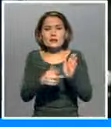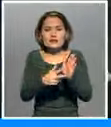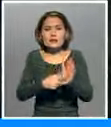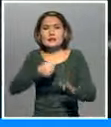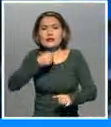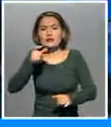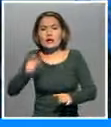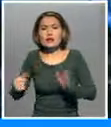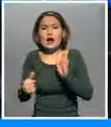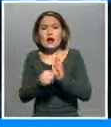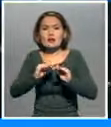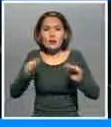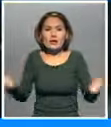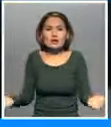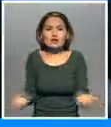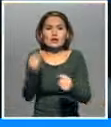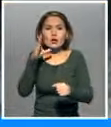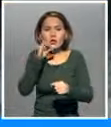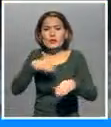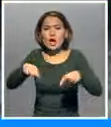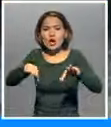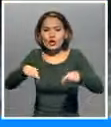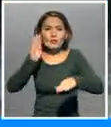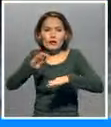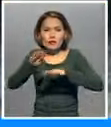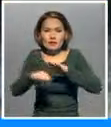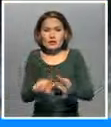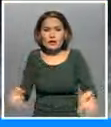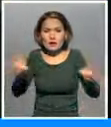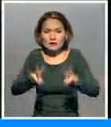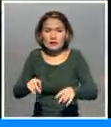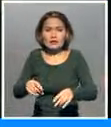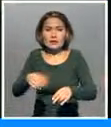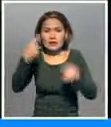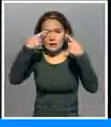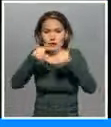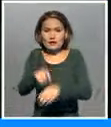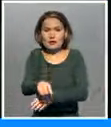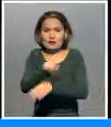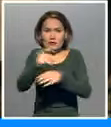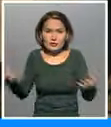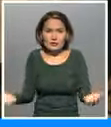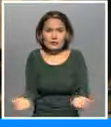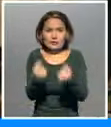баланы құтқарған 4 көлікті судан шығарды. Көпшілігі үйлерін құтқарушылар келгенге дейін өз бетімен тастап